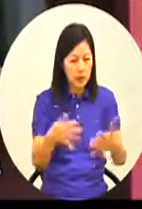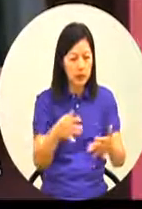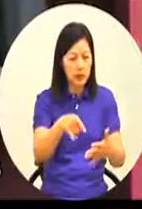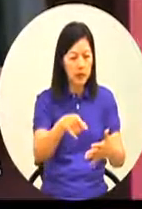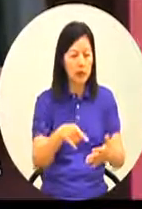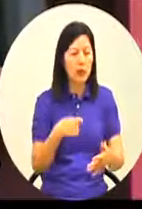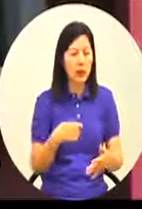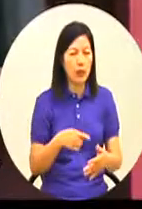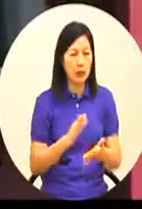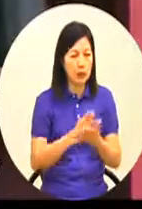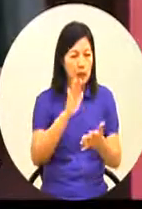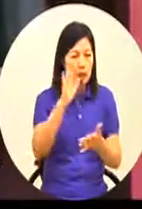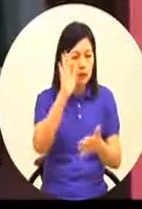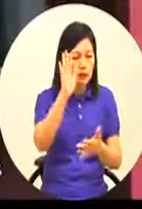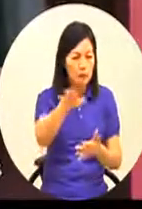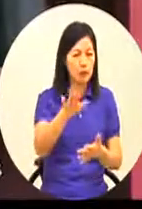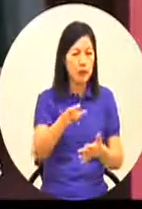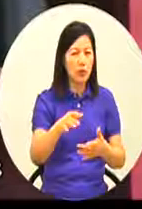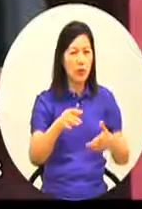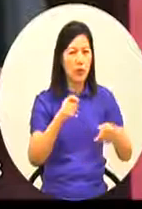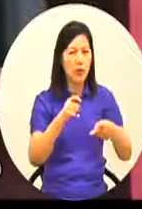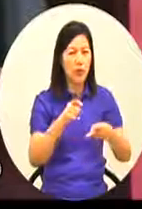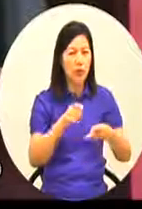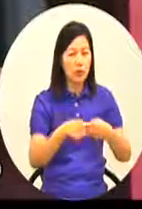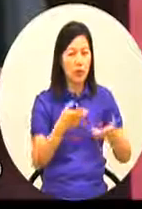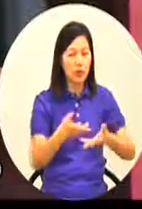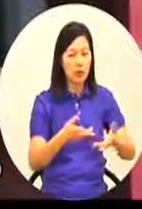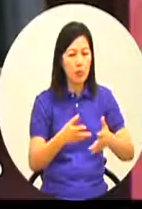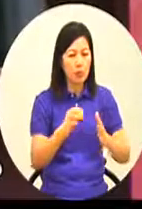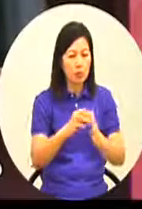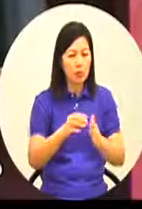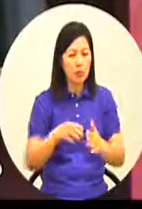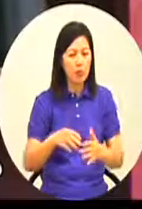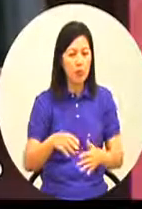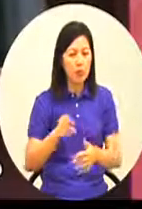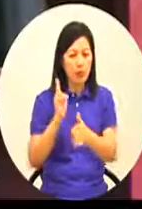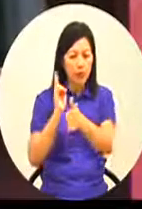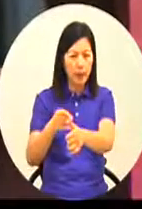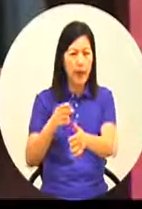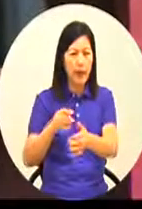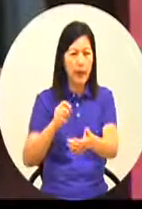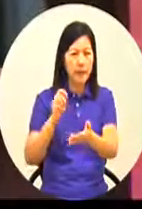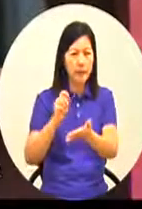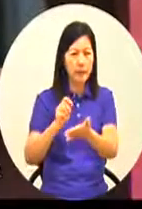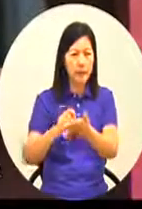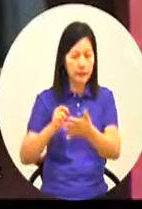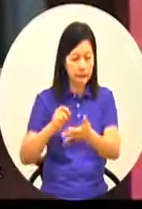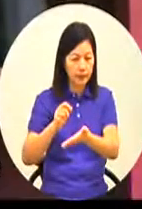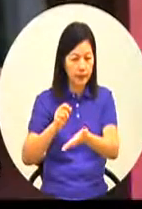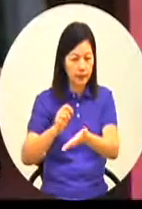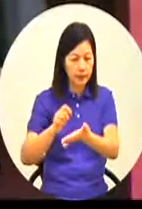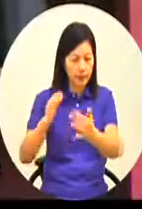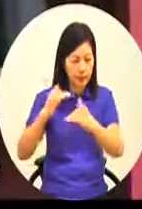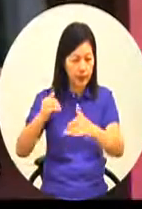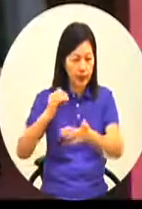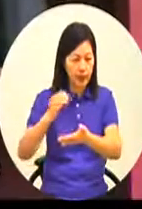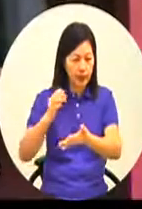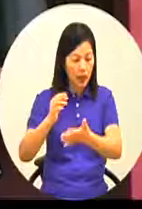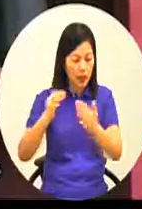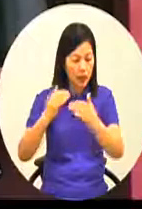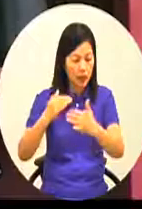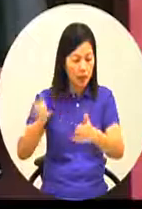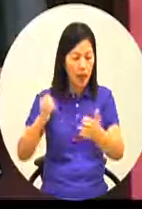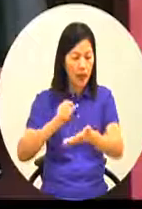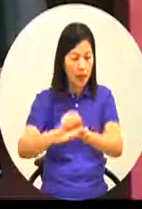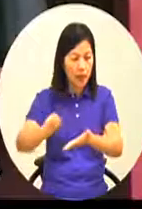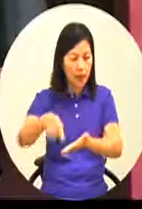对我们未来我们公务局要发包出去的这些承包商要怎么样确实去监督他把这些工作做